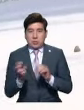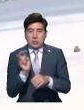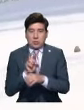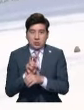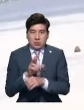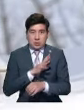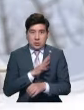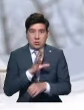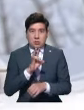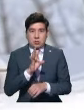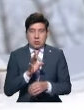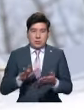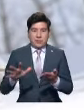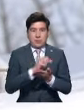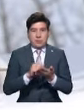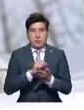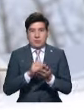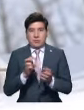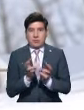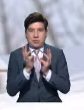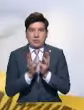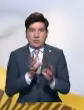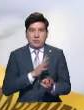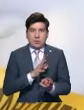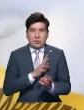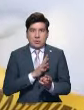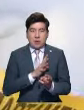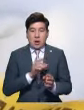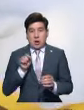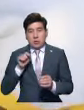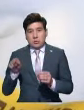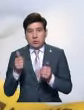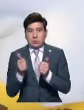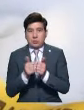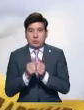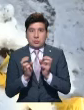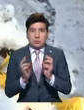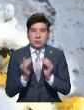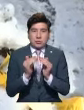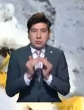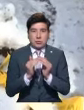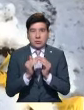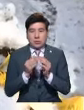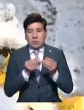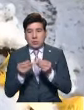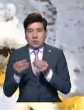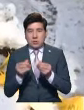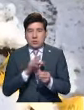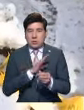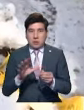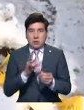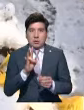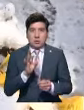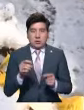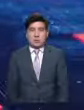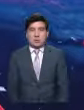қалмапты. Абырой болғанда жақын маңдағы жеке тұрғын үйге от тимеген. Алдын ала ақпарат бойынша бұған дейін уақытша сарай жалға берілген.